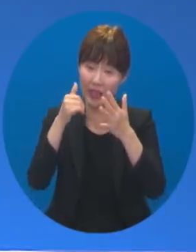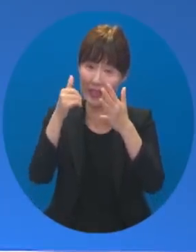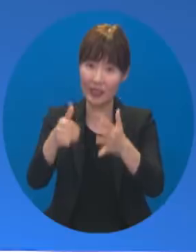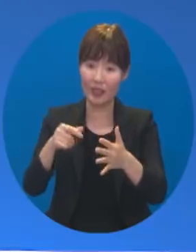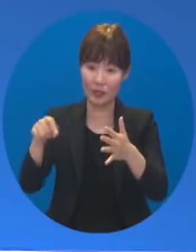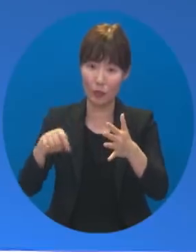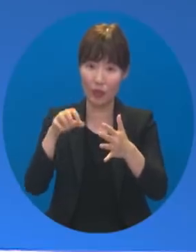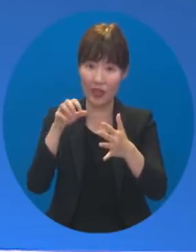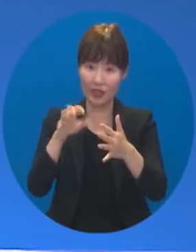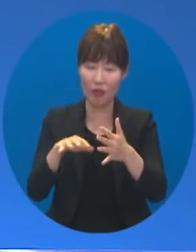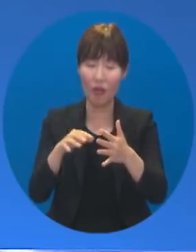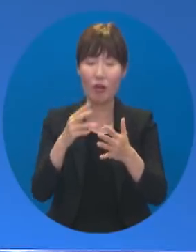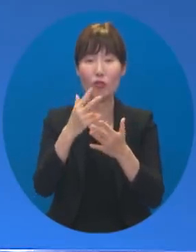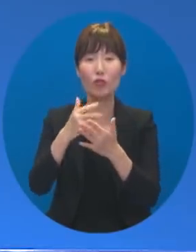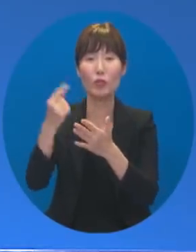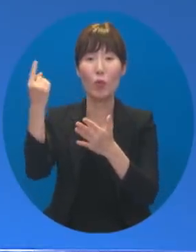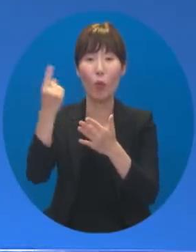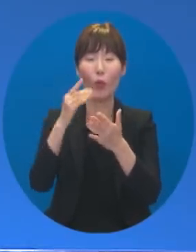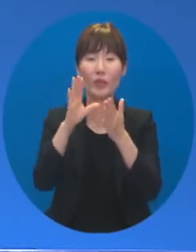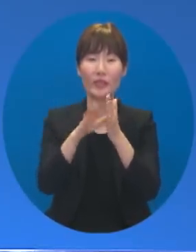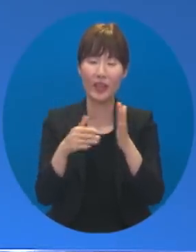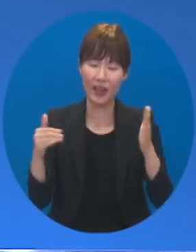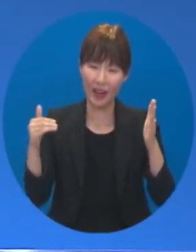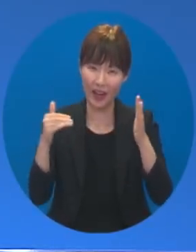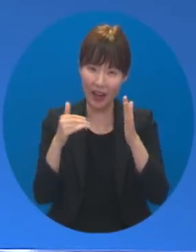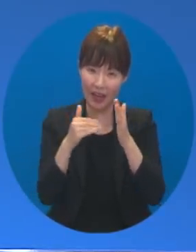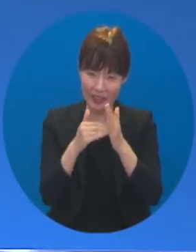혹은 우리가 주님이 우리를 부르실 때까지